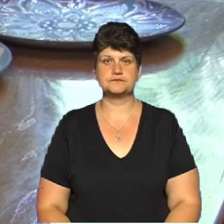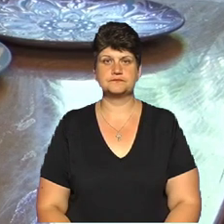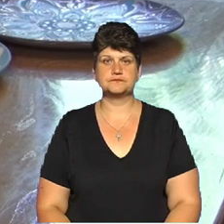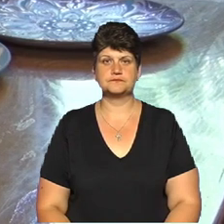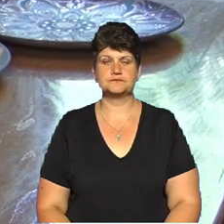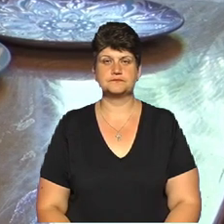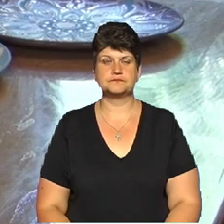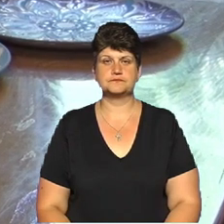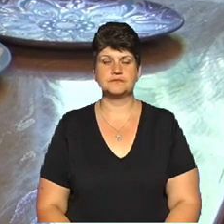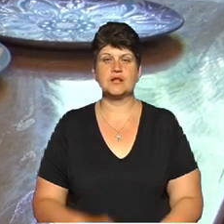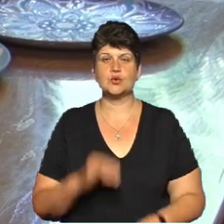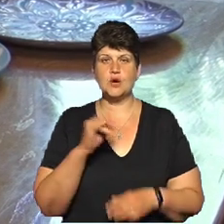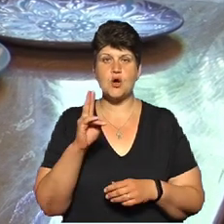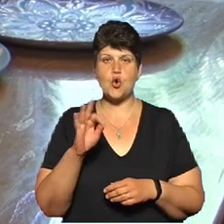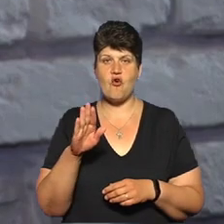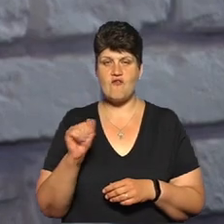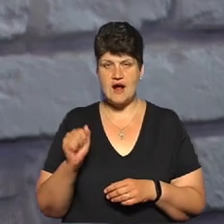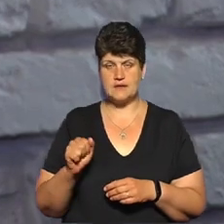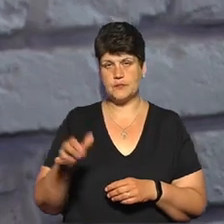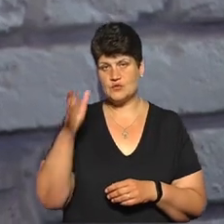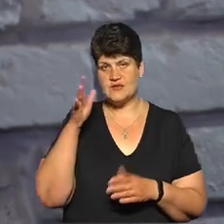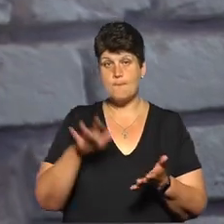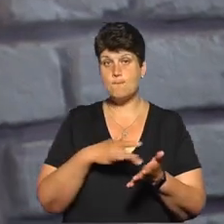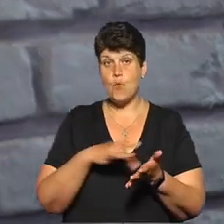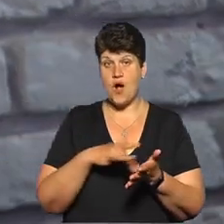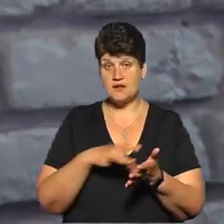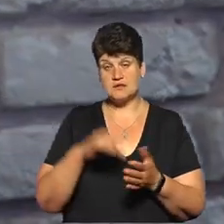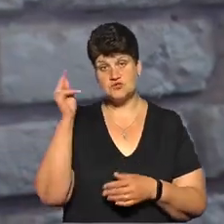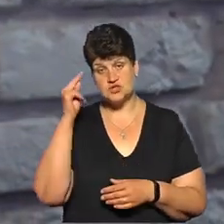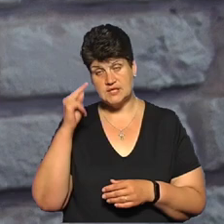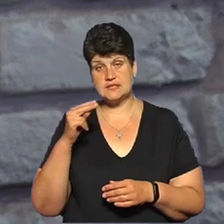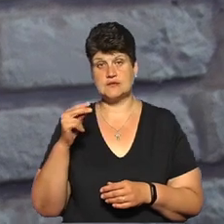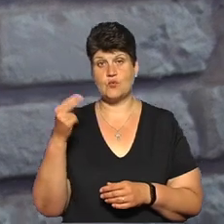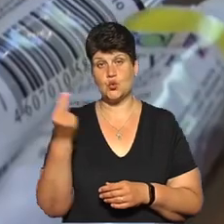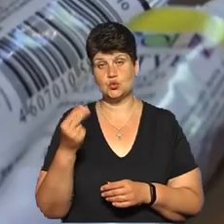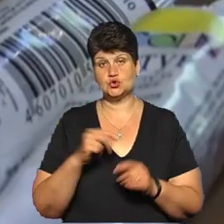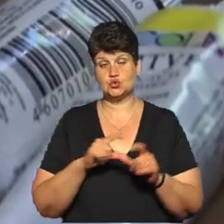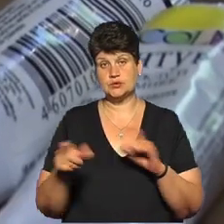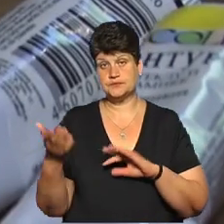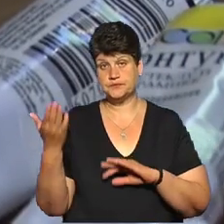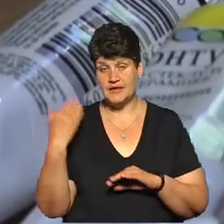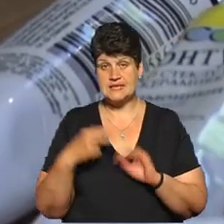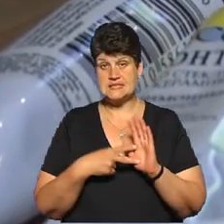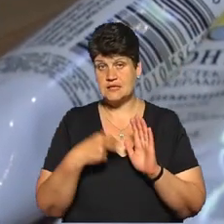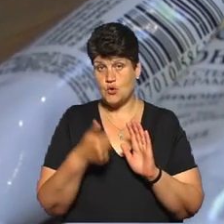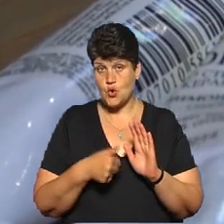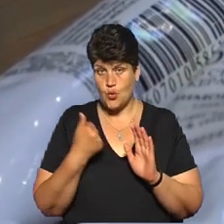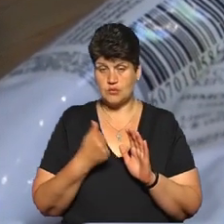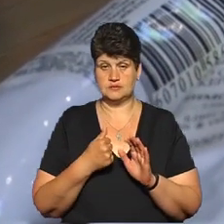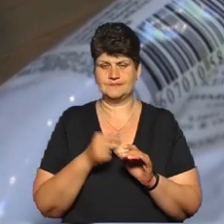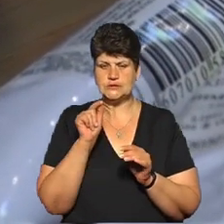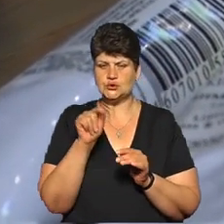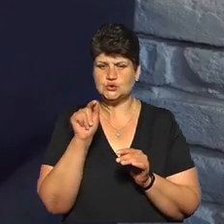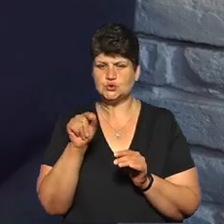Юлія Коваль за освітою бухгалтерка. У дитинстві навчалася в художній школі. 7 років тому освоїла точковий розпис. Створювати